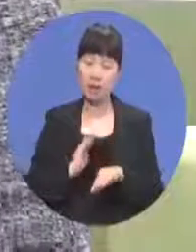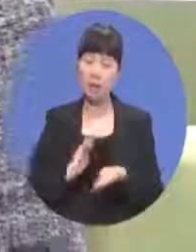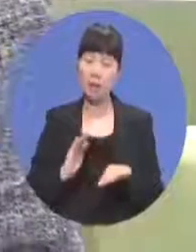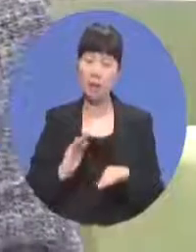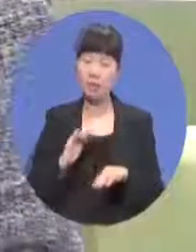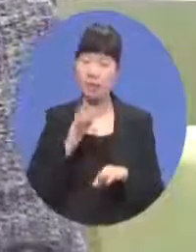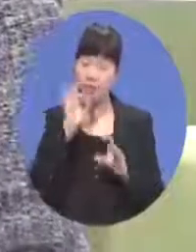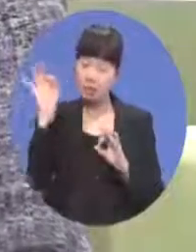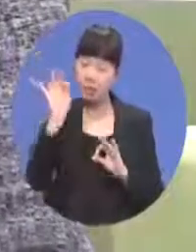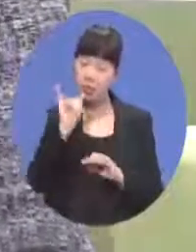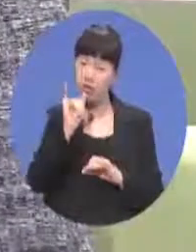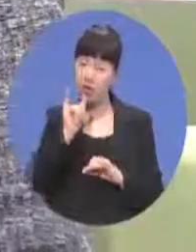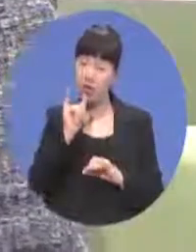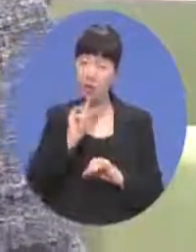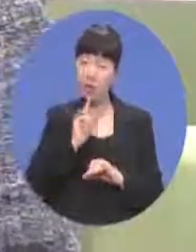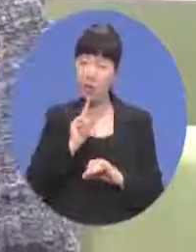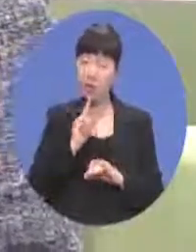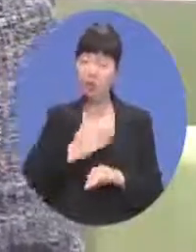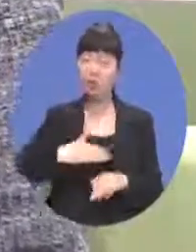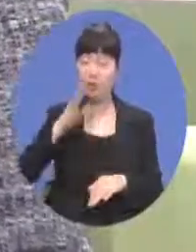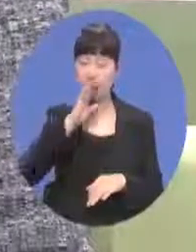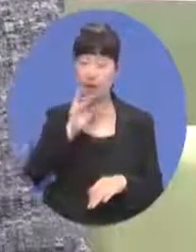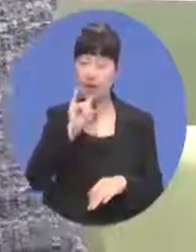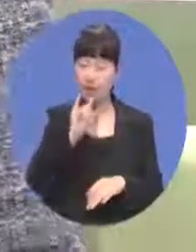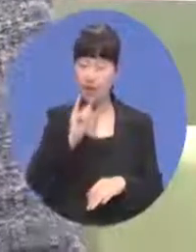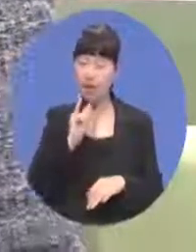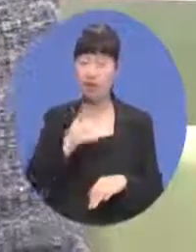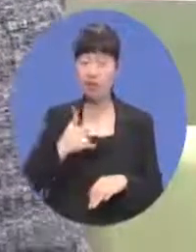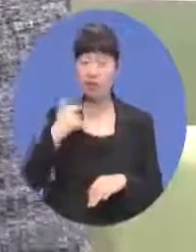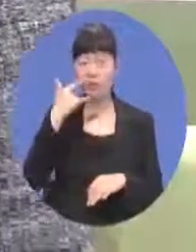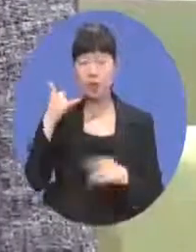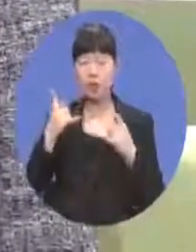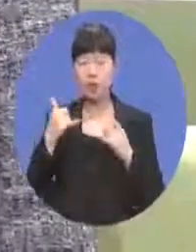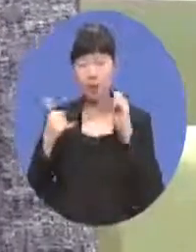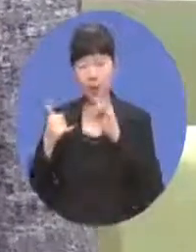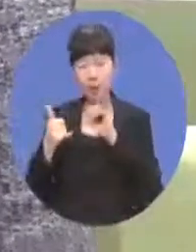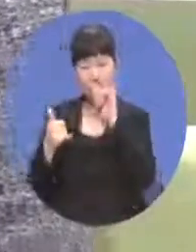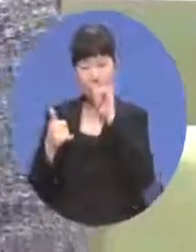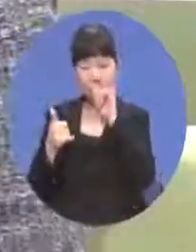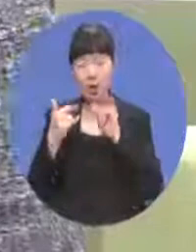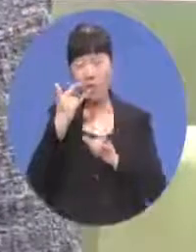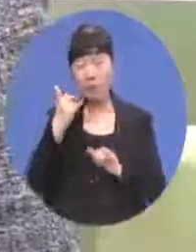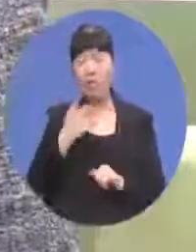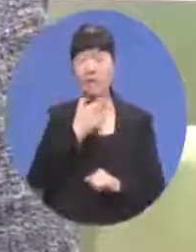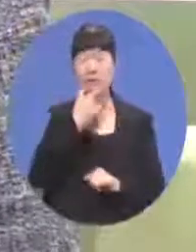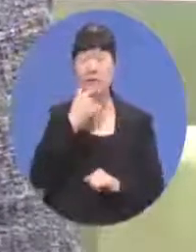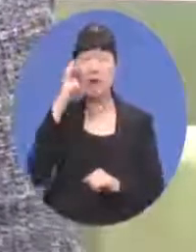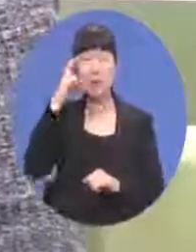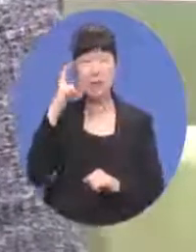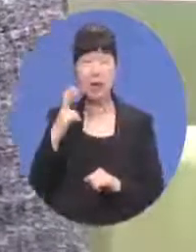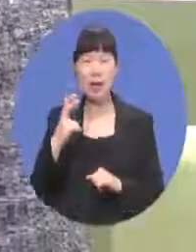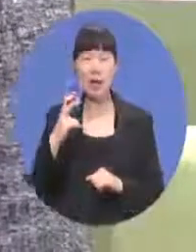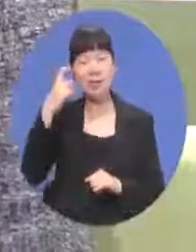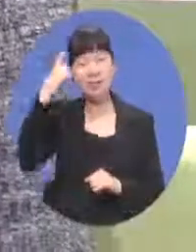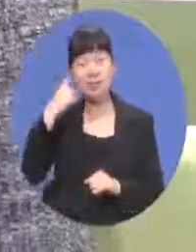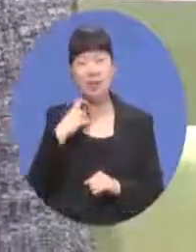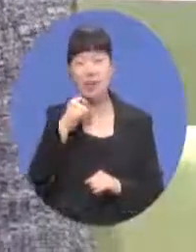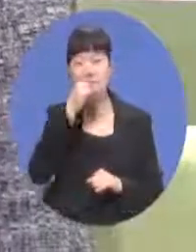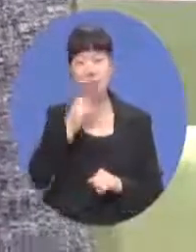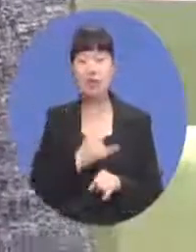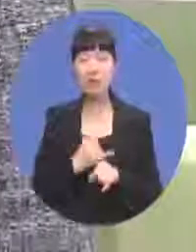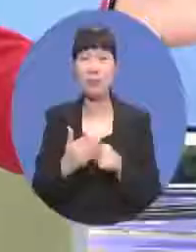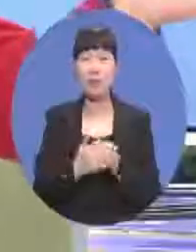일이나 좀 실수한 일이나 좀 기분 상한 일을 우리 부모에게 얘기하면 부모가 되게 싫어하는구나 라고 느끼게